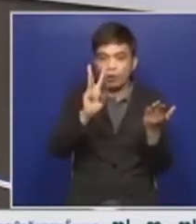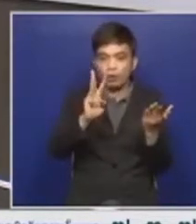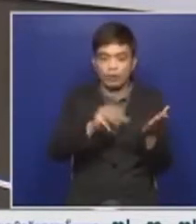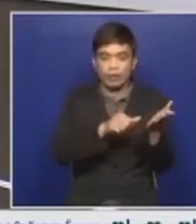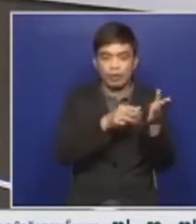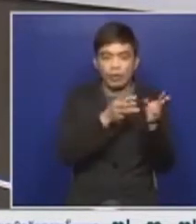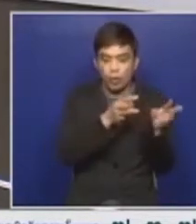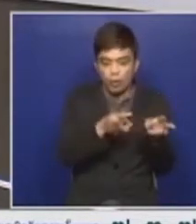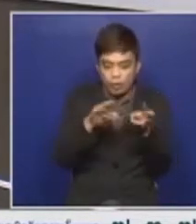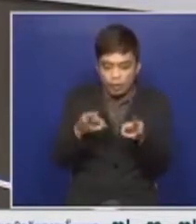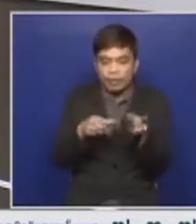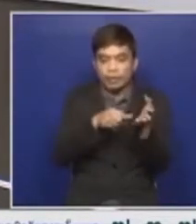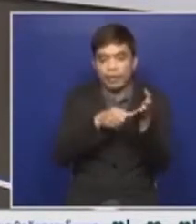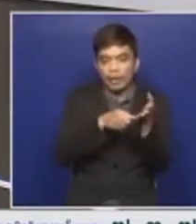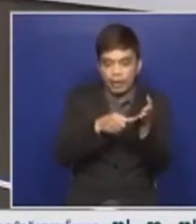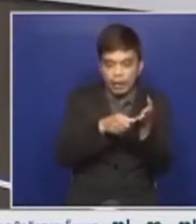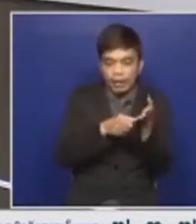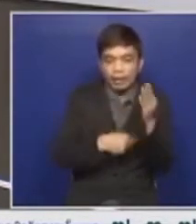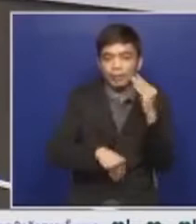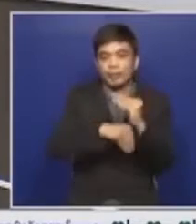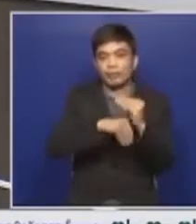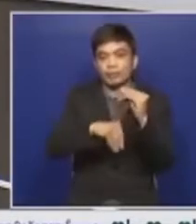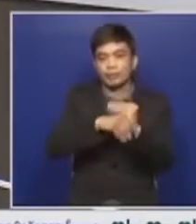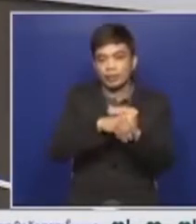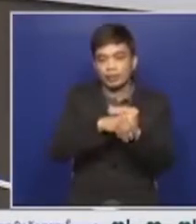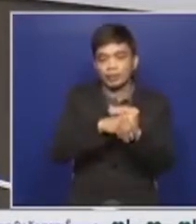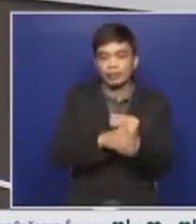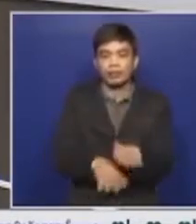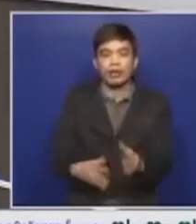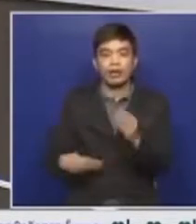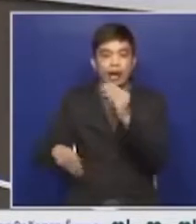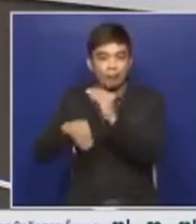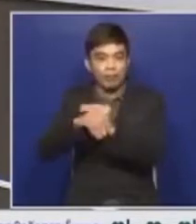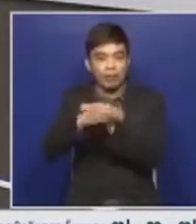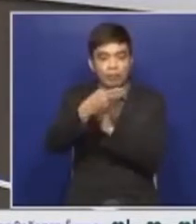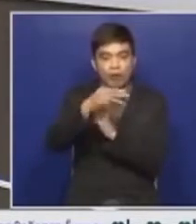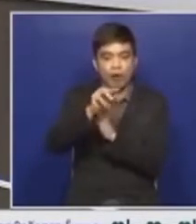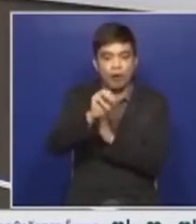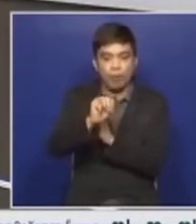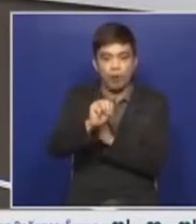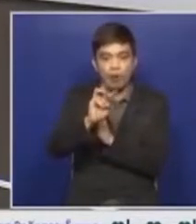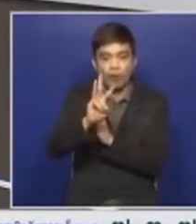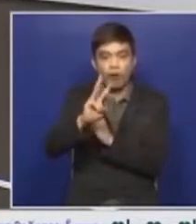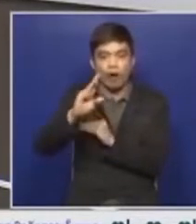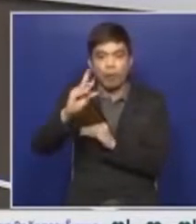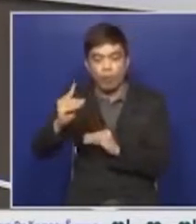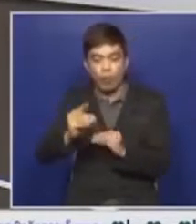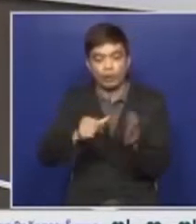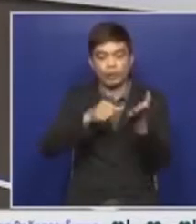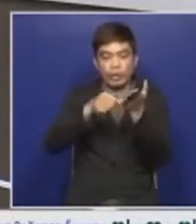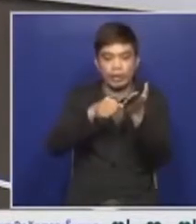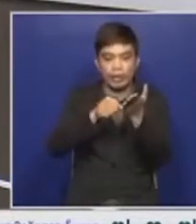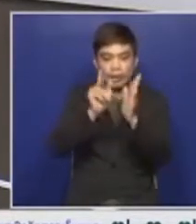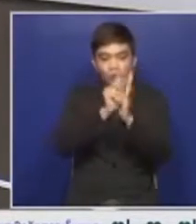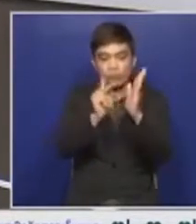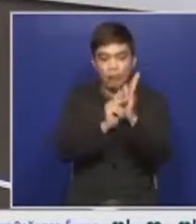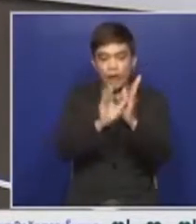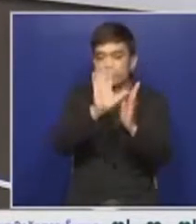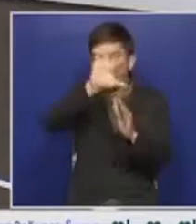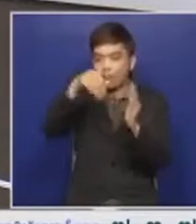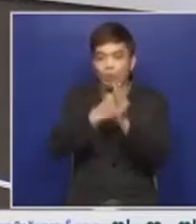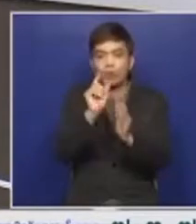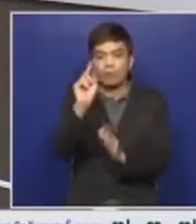แก้ไขวิธีการแก้ไขเพิ่มเติมนะธรรมนูญการเพิ่มหมวดการจัดทำร่างนั้นใหม่โดยให้มีสสร